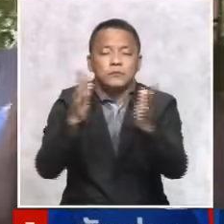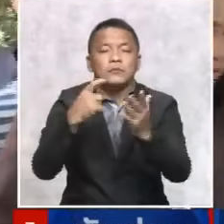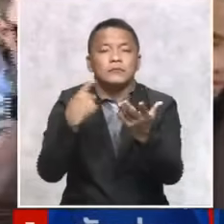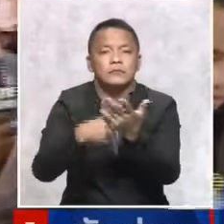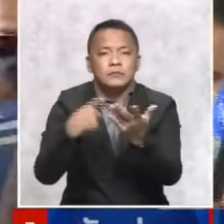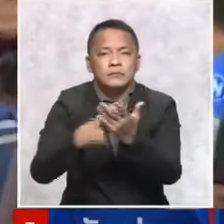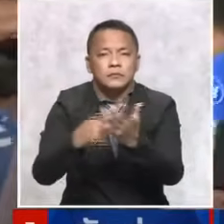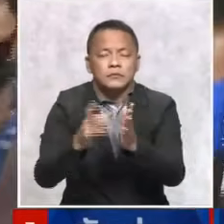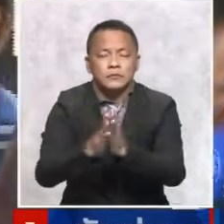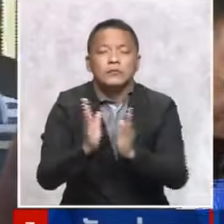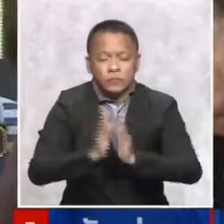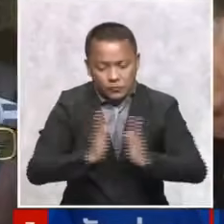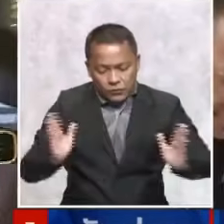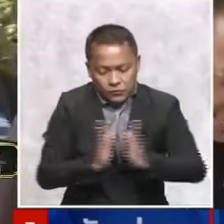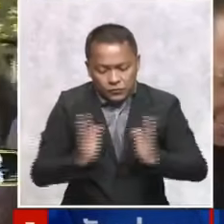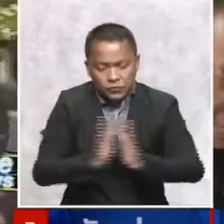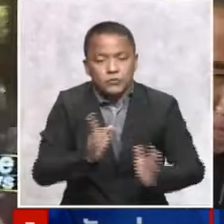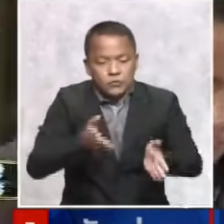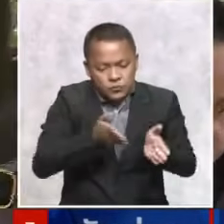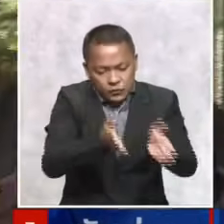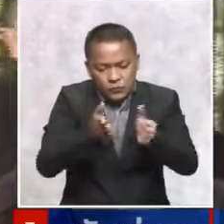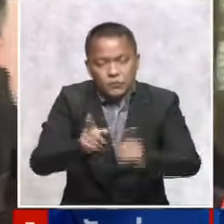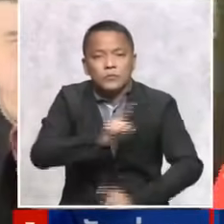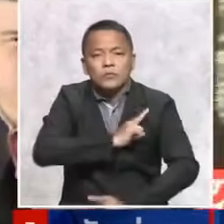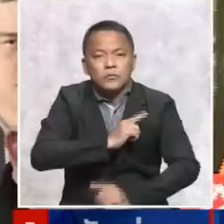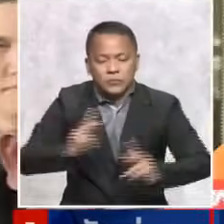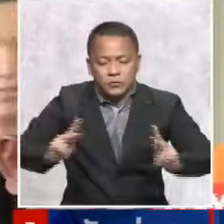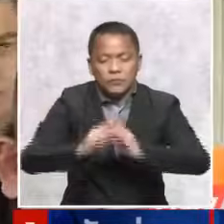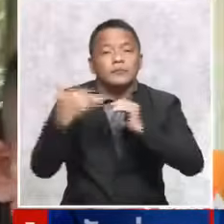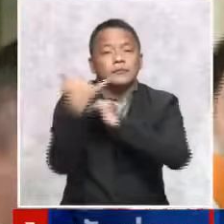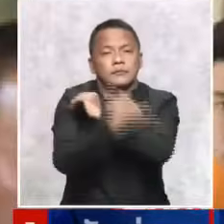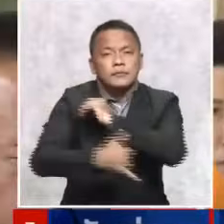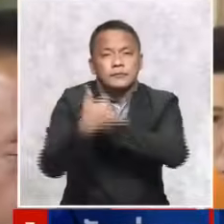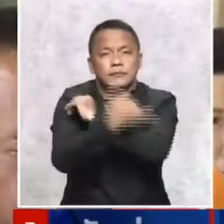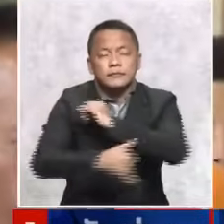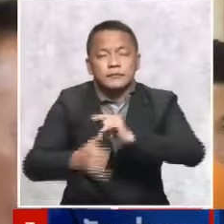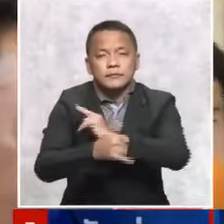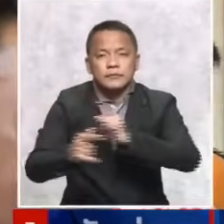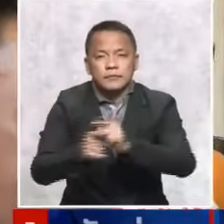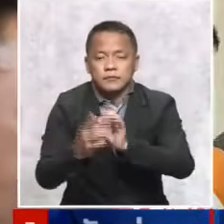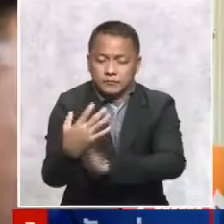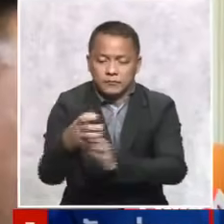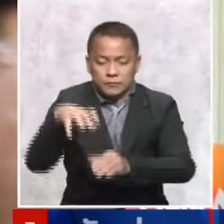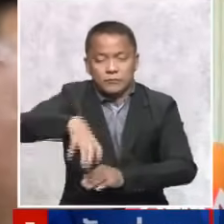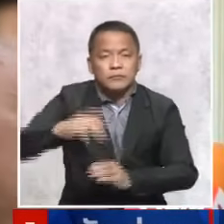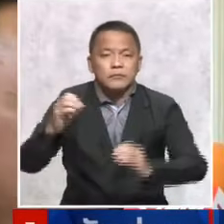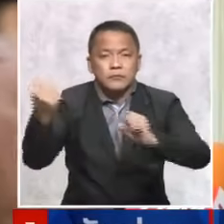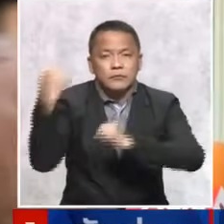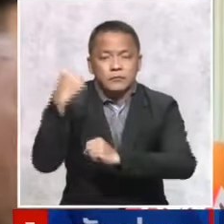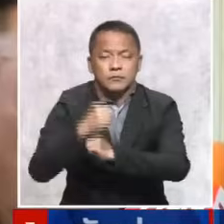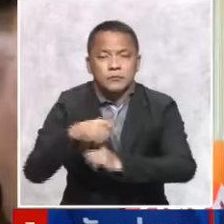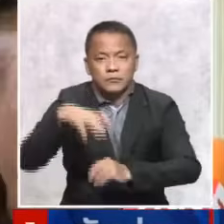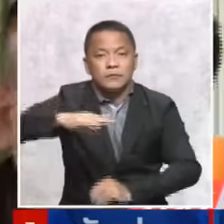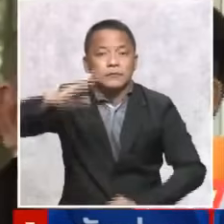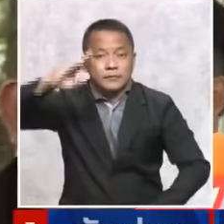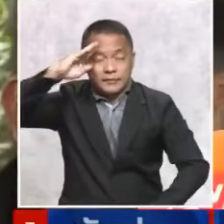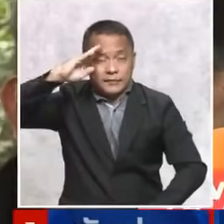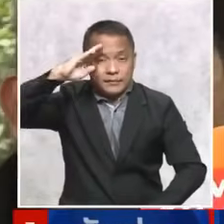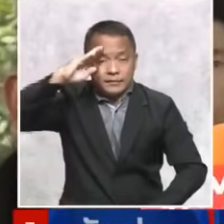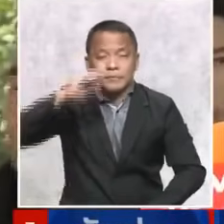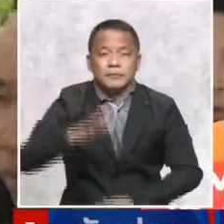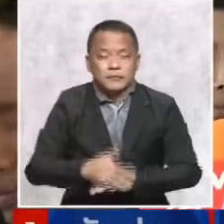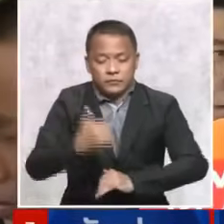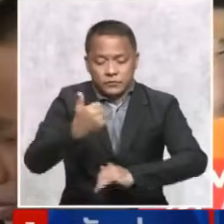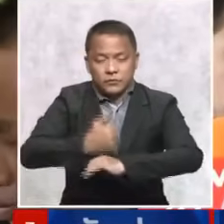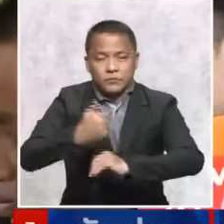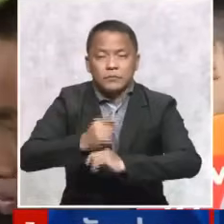กันนะคะบอกว่าขอบคุณหน่วยงานที่เกี่ยวข้องไม่ว่าจะเป็นกระทรวงการต่างประเทศหน่วยงานความมั่นคงที่นำโดยผู้บัญชาการทหารสูงสุดนะคะ